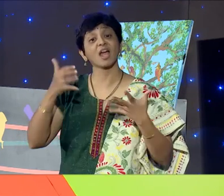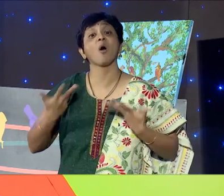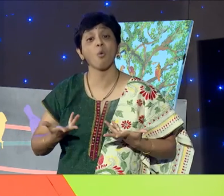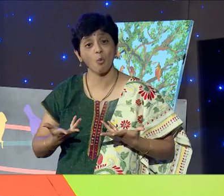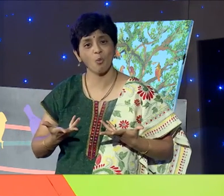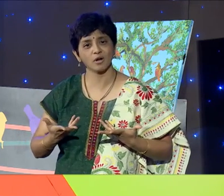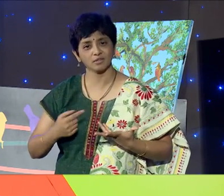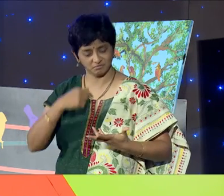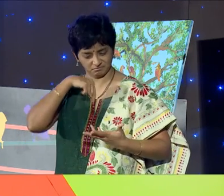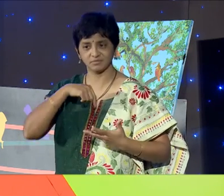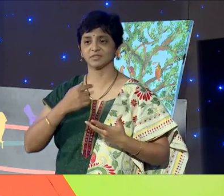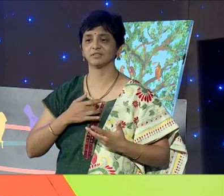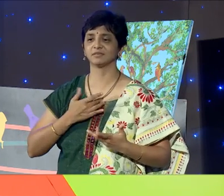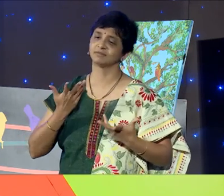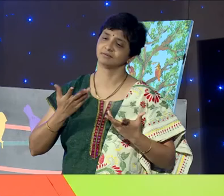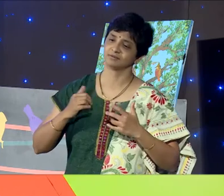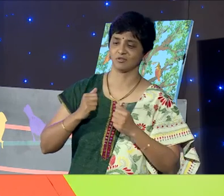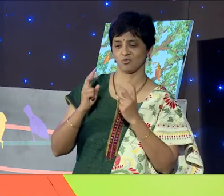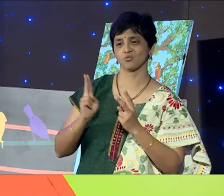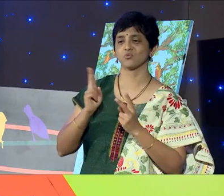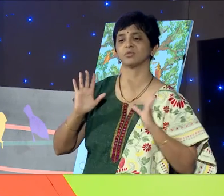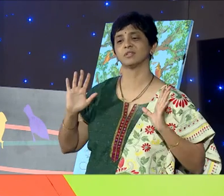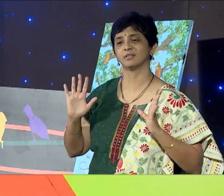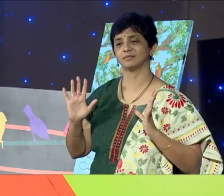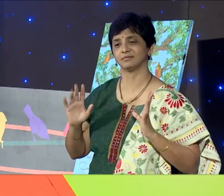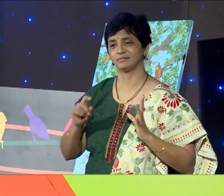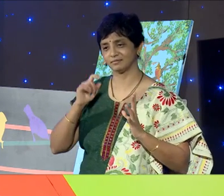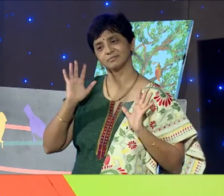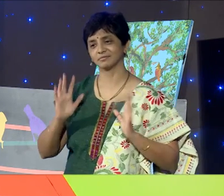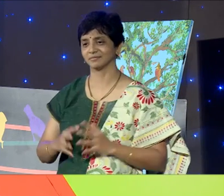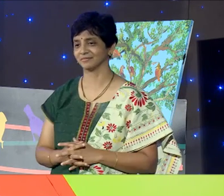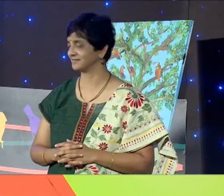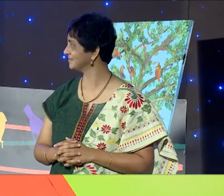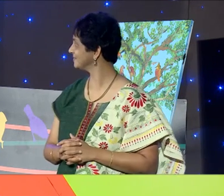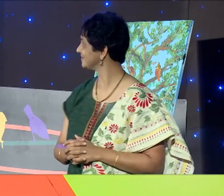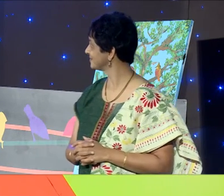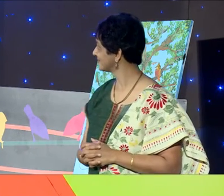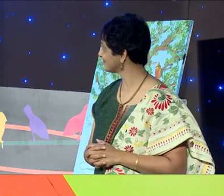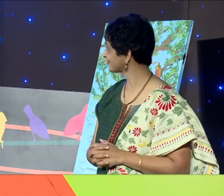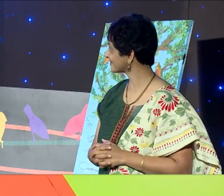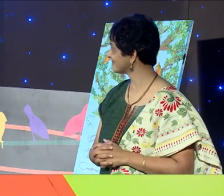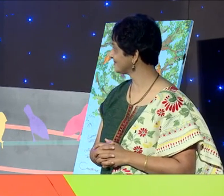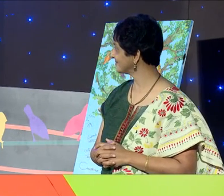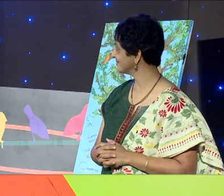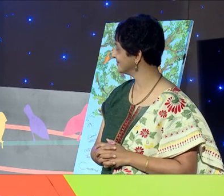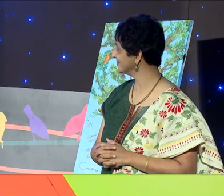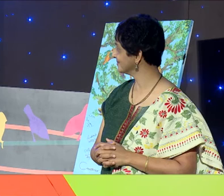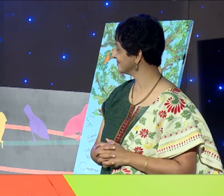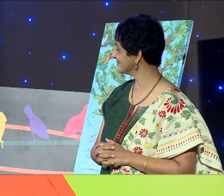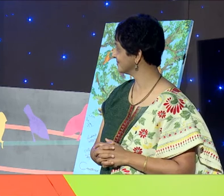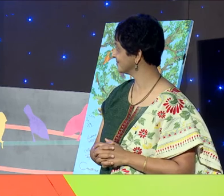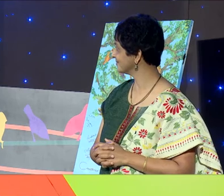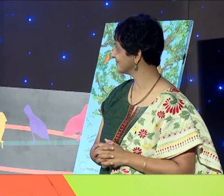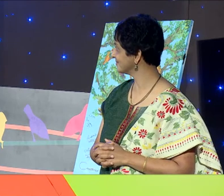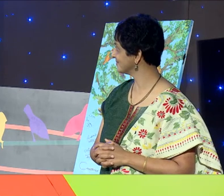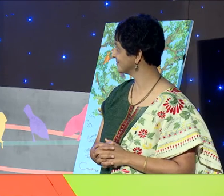हूं इस दुनिया को अलविदा कहूं, ऊपर जाऊं, उसके पहले कम से कम एक 25,000-50,000 मेरे